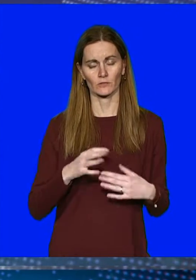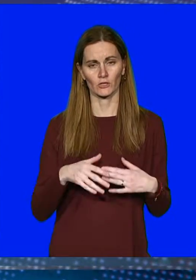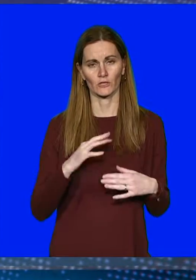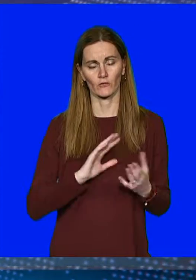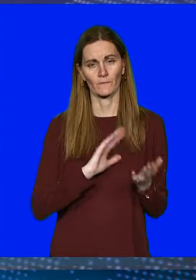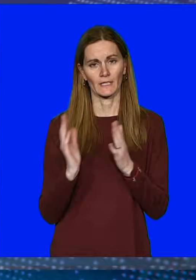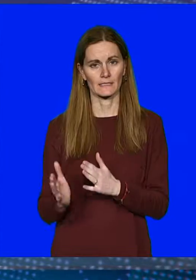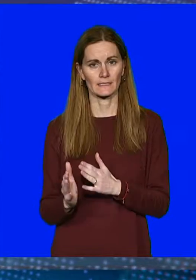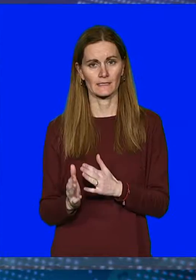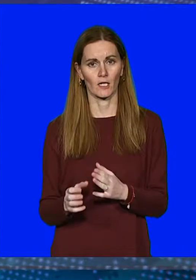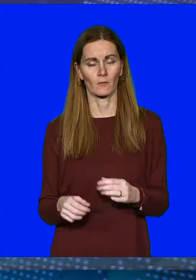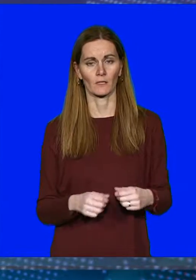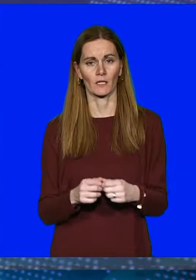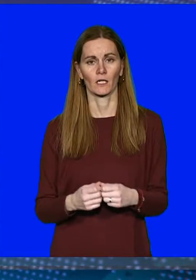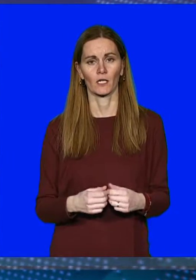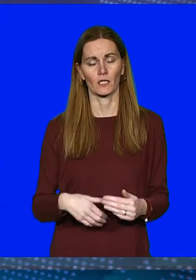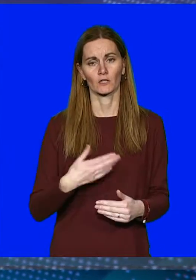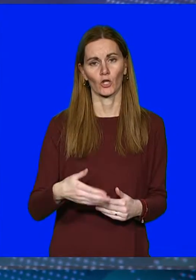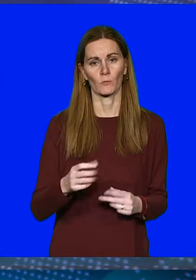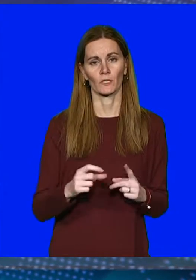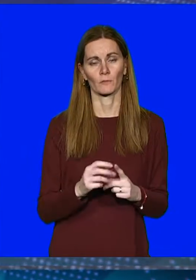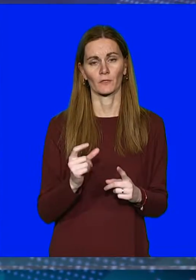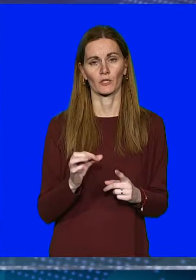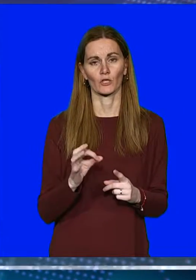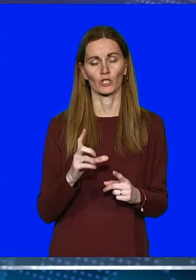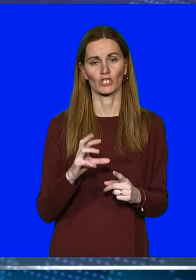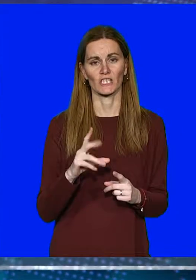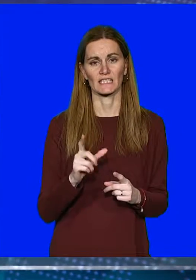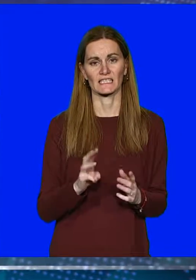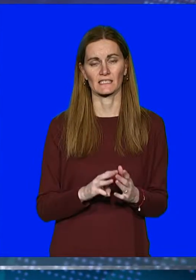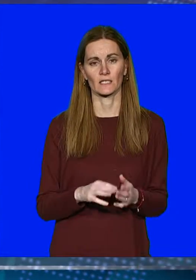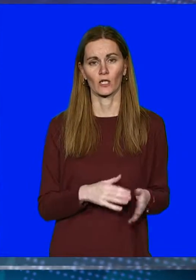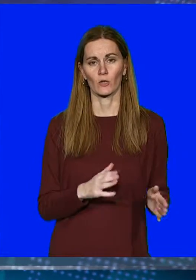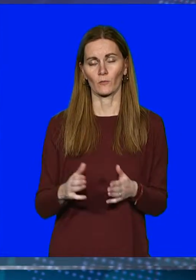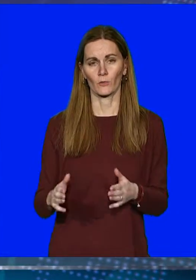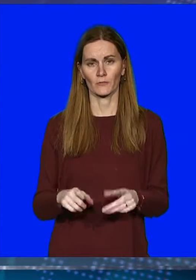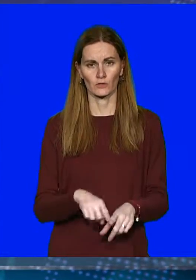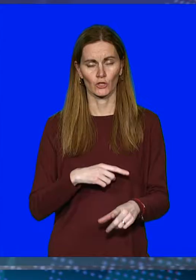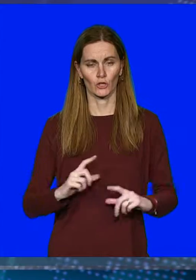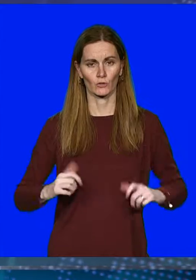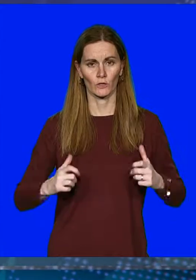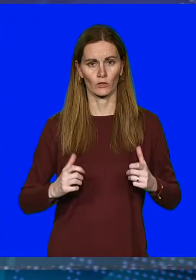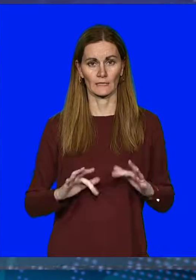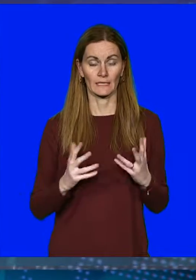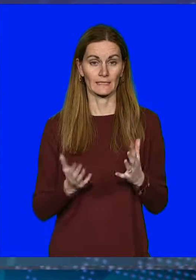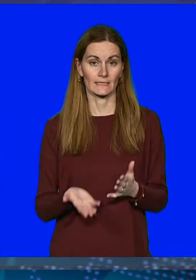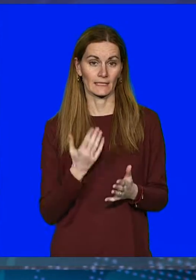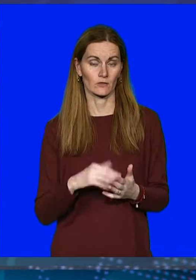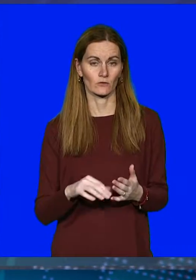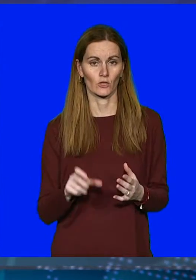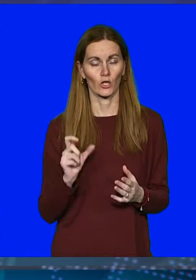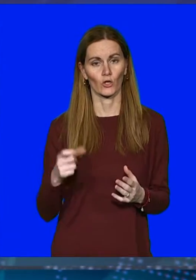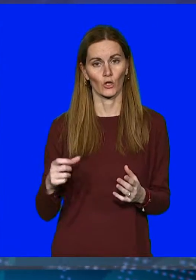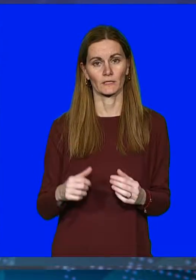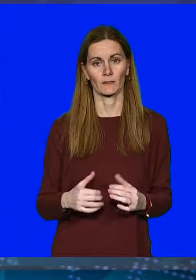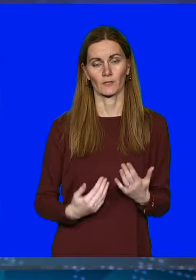Uz gradonačelnika i njegove zamjenice gradom upravljaju i pročelnici upravnih odjela. Pojedinci su na tim pozicijama dugi niz godina, dok je